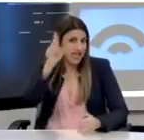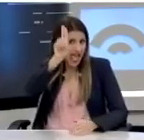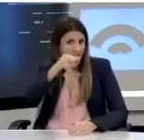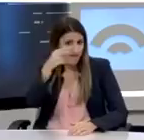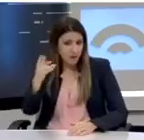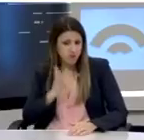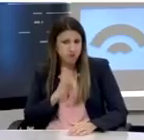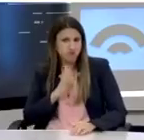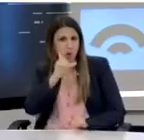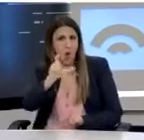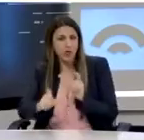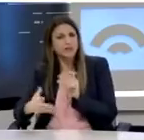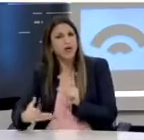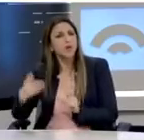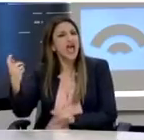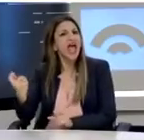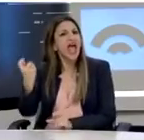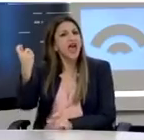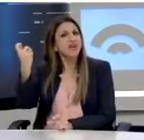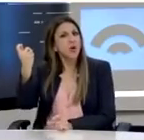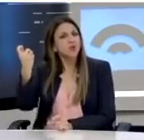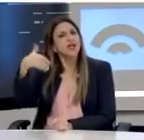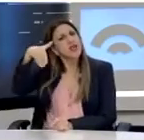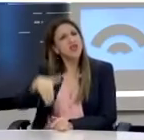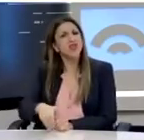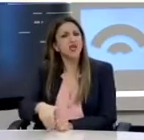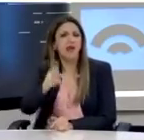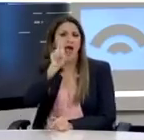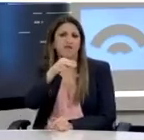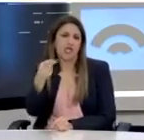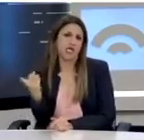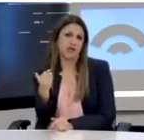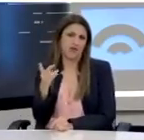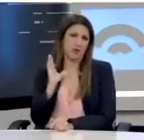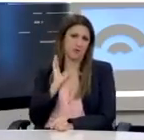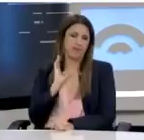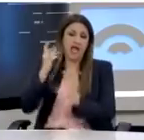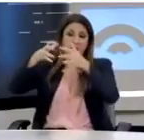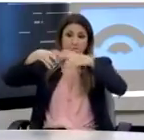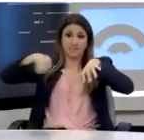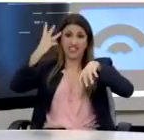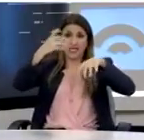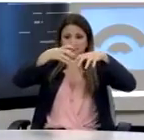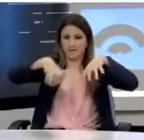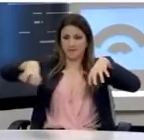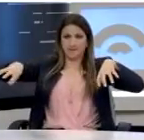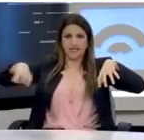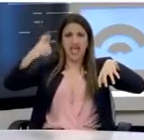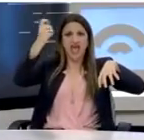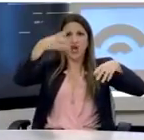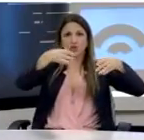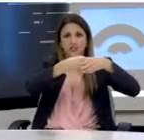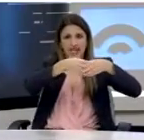Ελβετοί πολίτες έχουν nationality, ηθαγένεια ελβετική. Αλλά χωρίζονται σε τρεις εθνότητες.